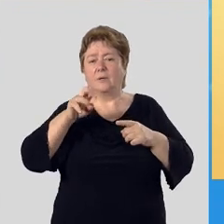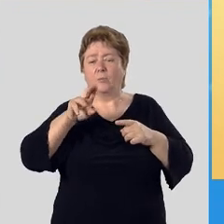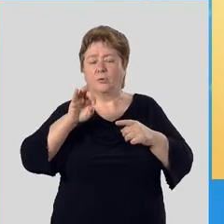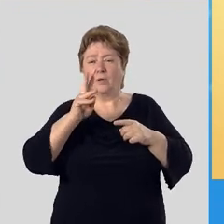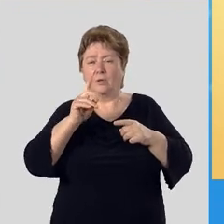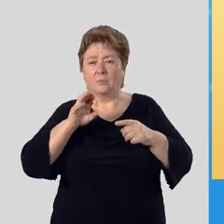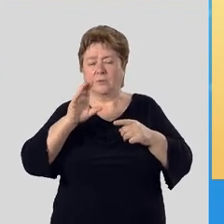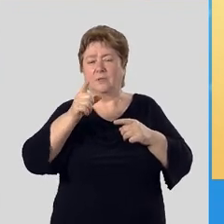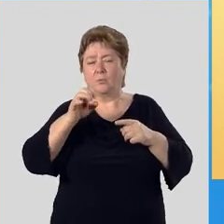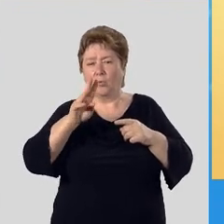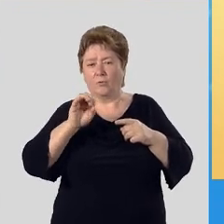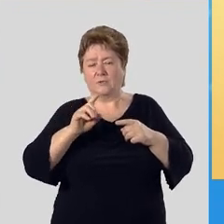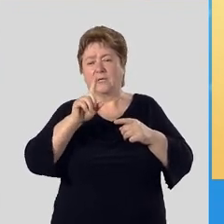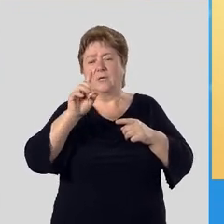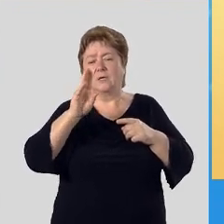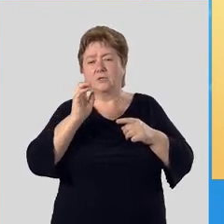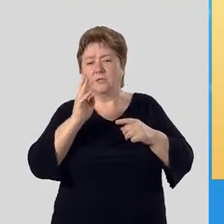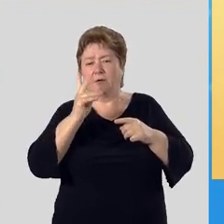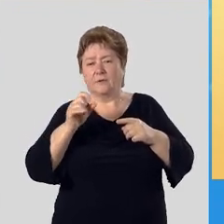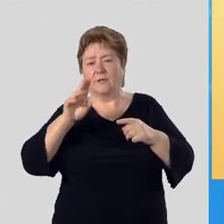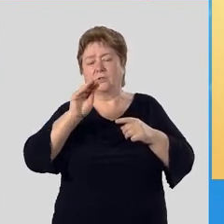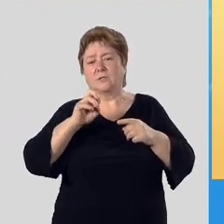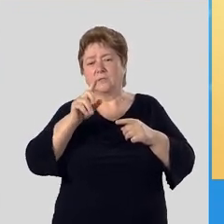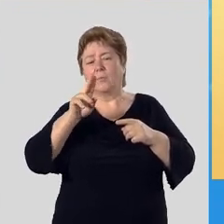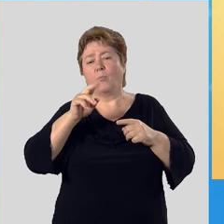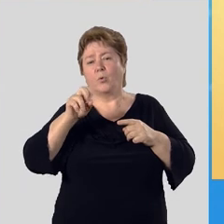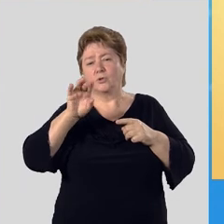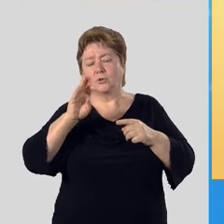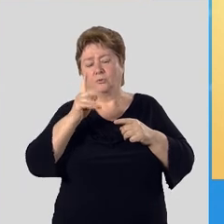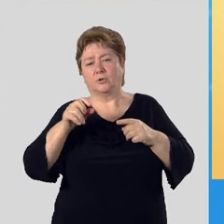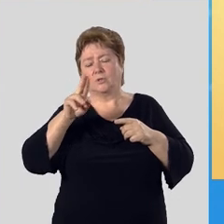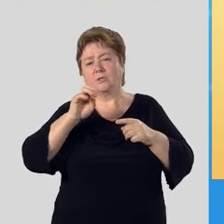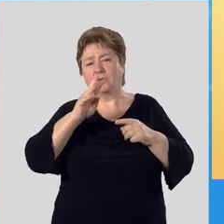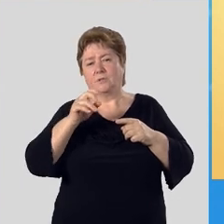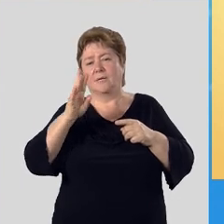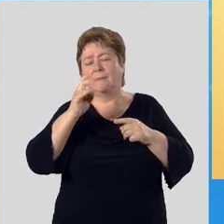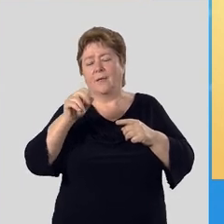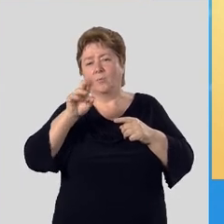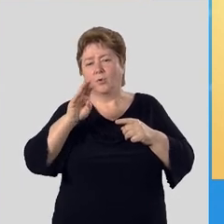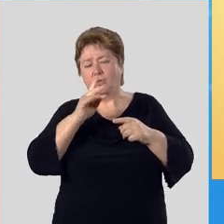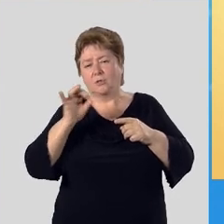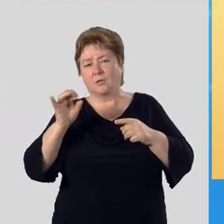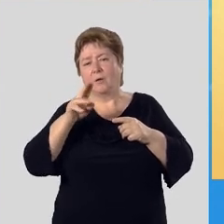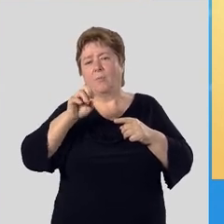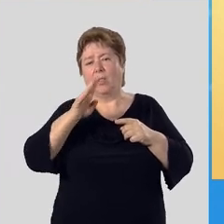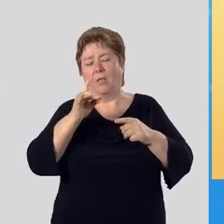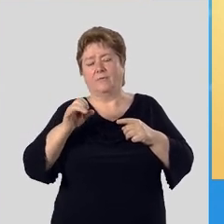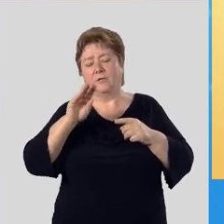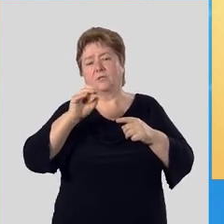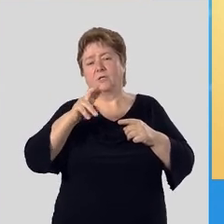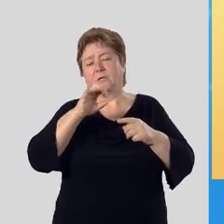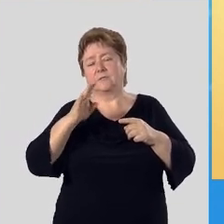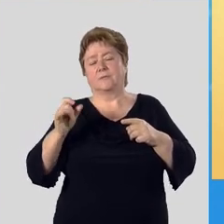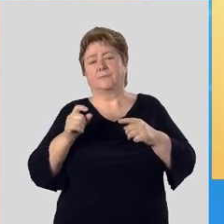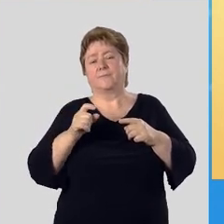гипоталамус, гипофиз, щитовидная железа, поджелудочная железа, надпочечники, половые